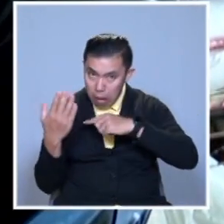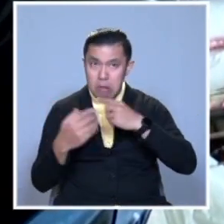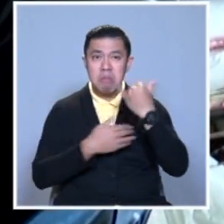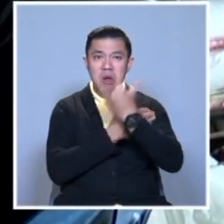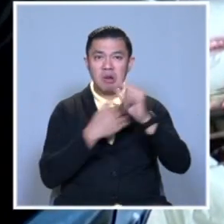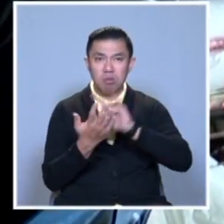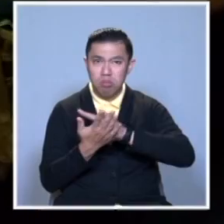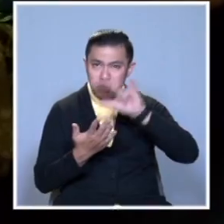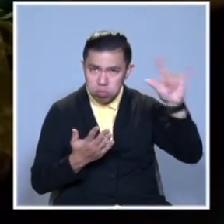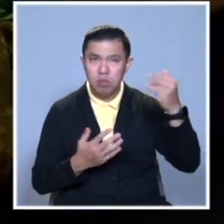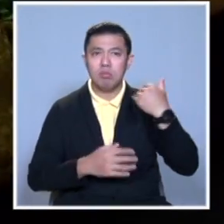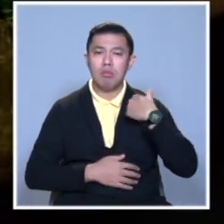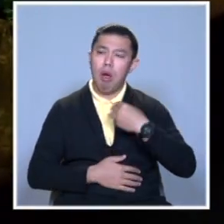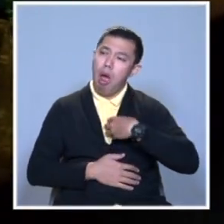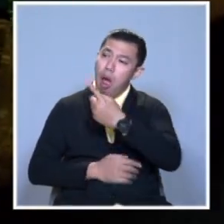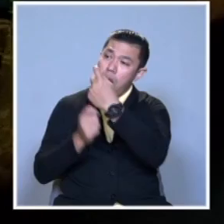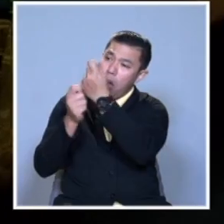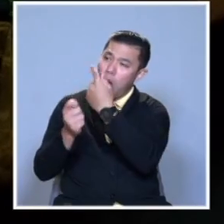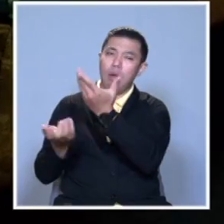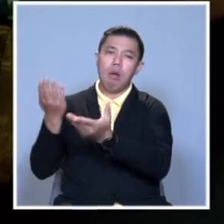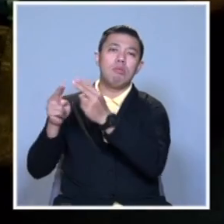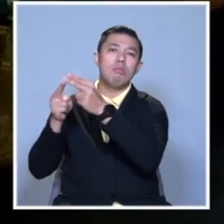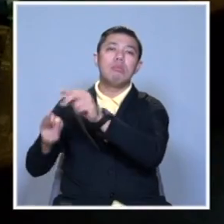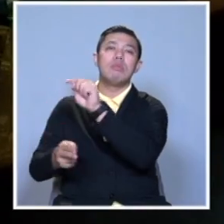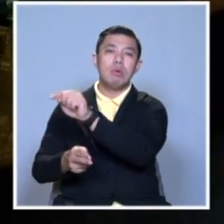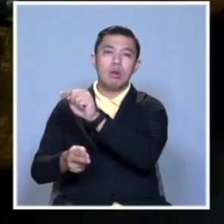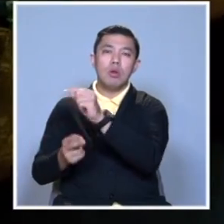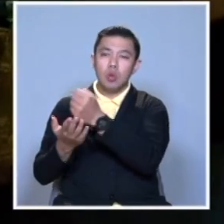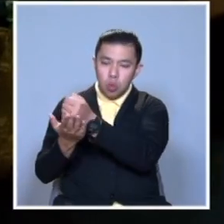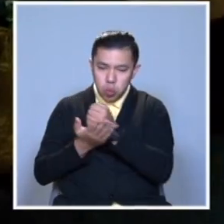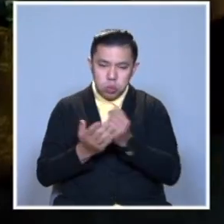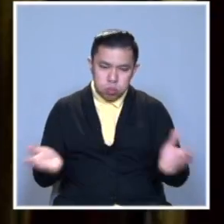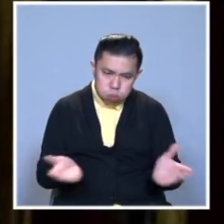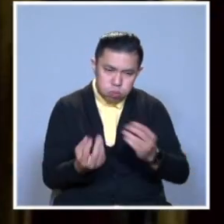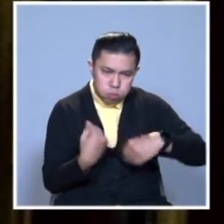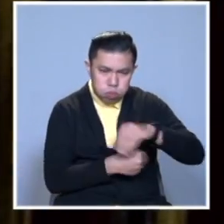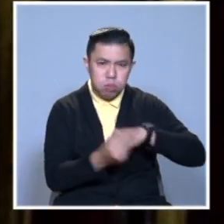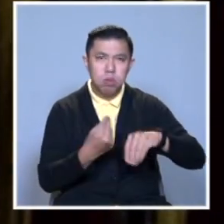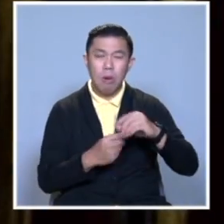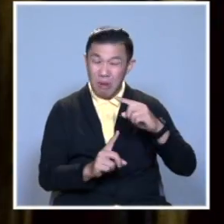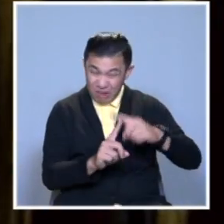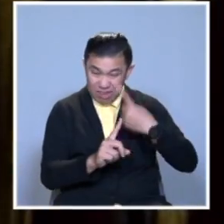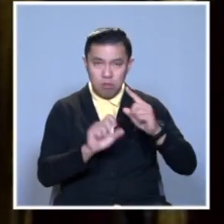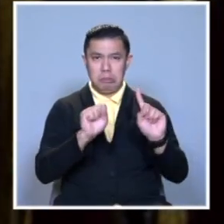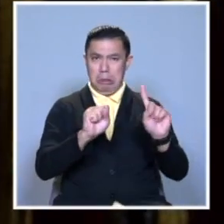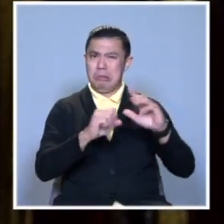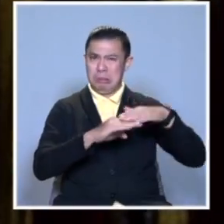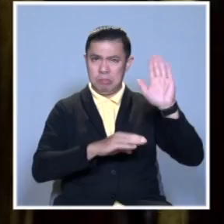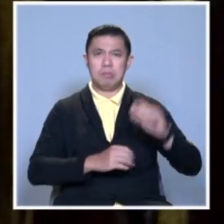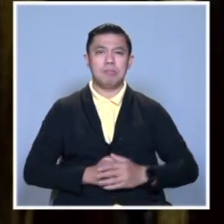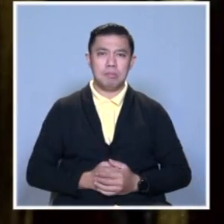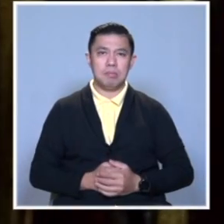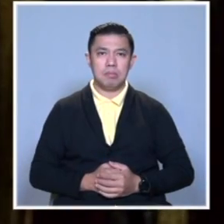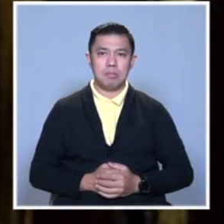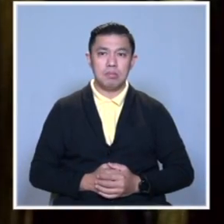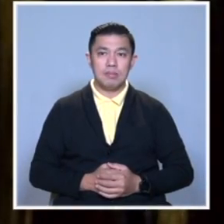ศขึ้นอยู่กับความต้องการของผู้ว่าจ้างจนสามารถจุนเจือครอบครัวและสร้างรายได้เดือนละกว่า 100,000 บาท